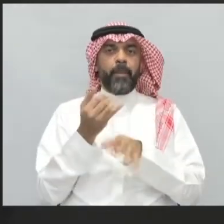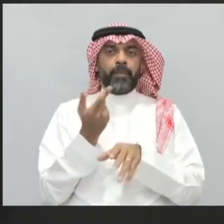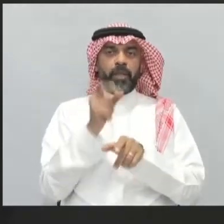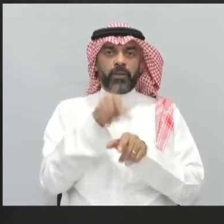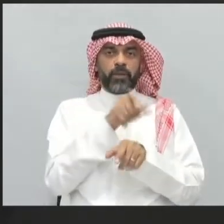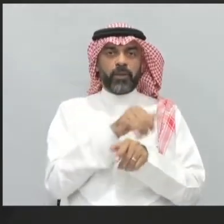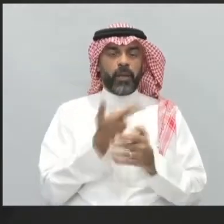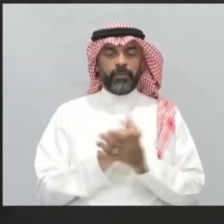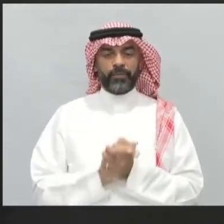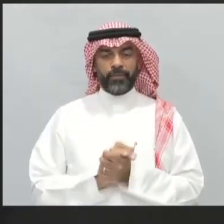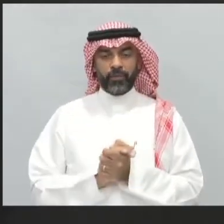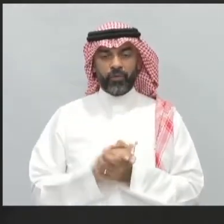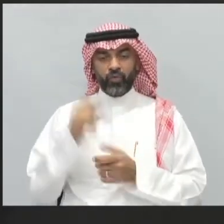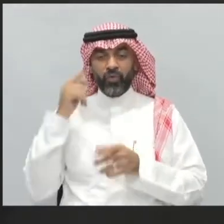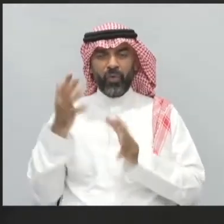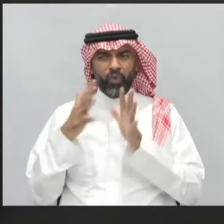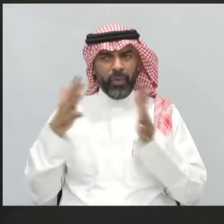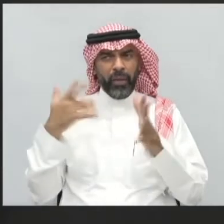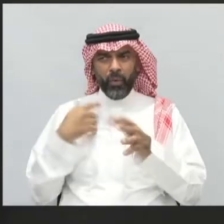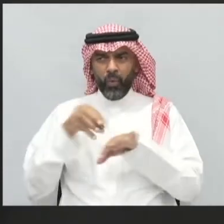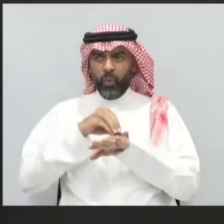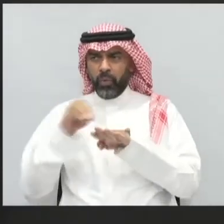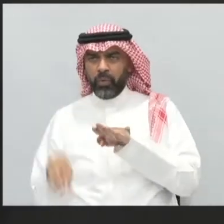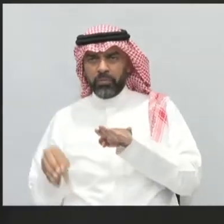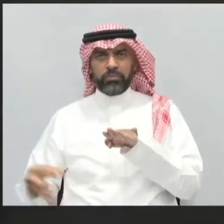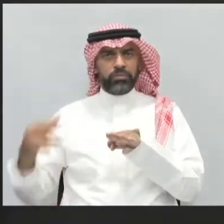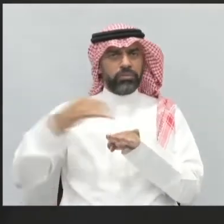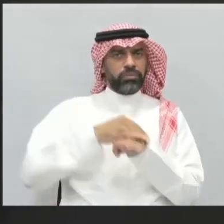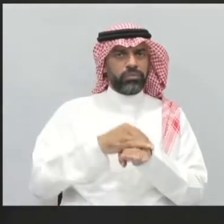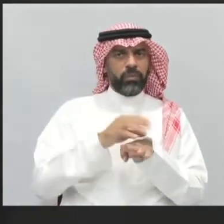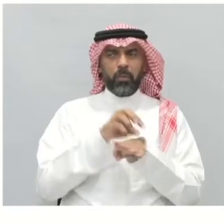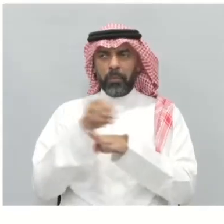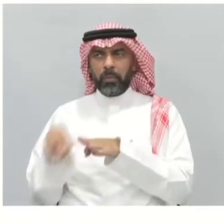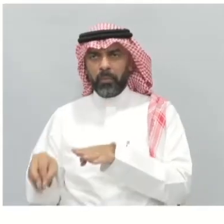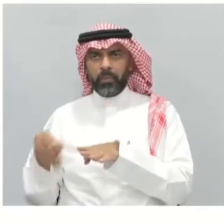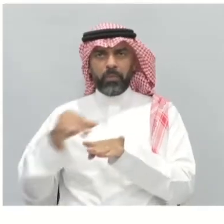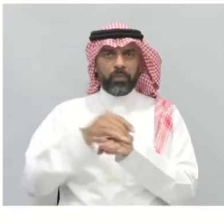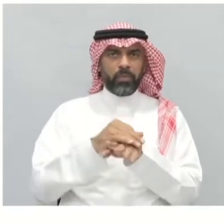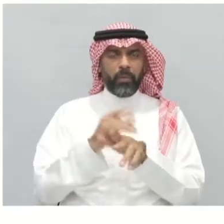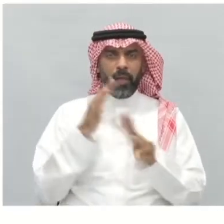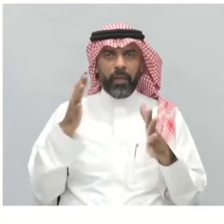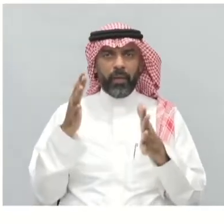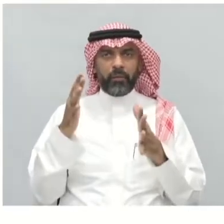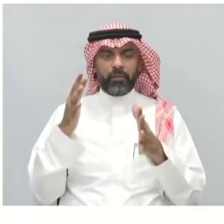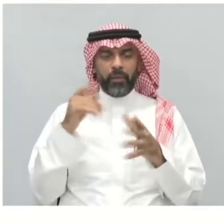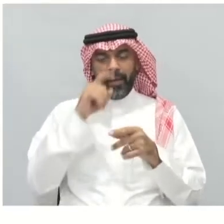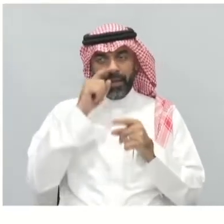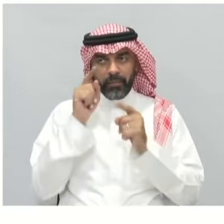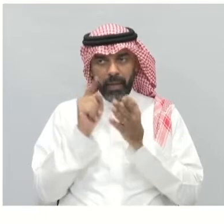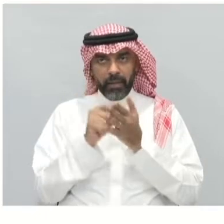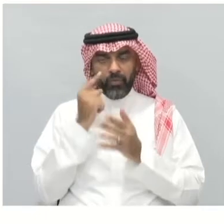محطه ثالثه ركبان اسئله طيب حدد المعطيات لو حدد المعطيات اللي في المساله